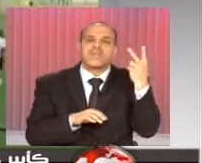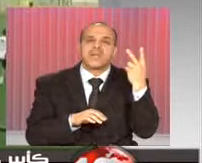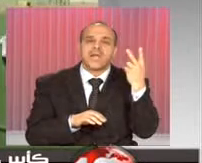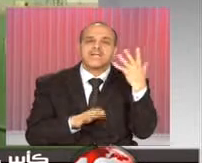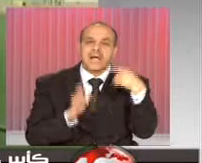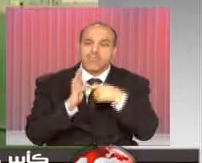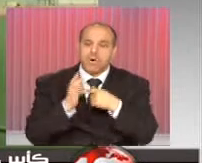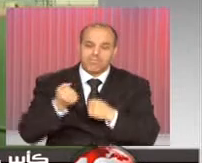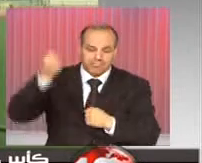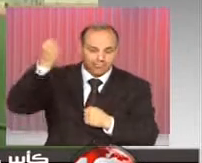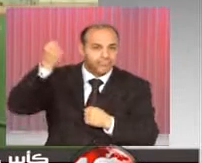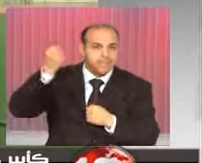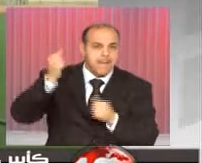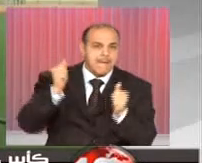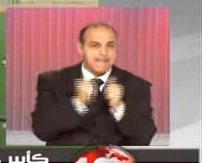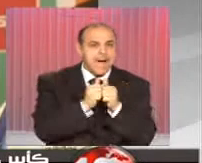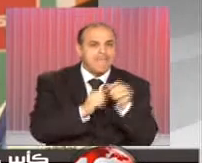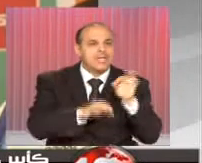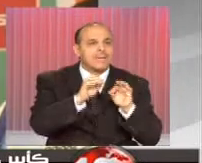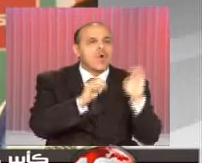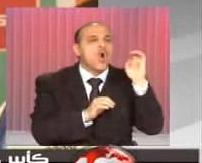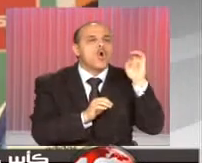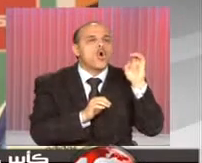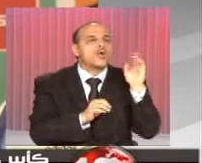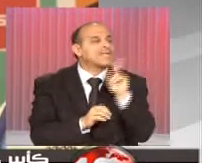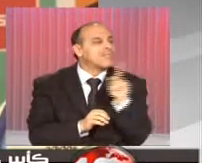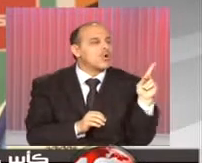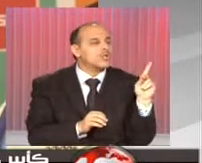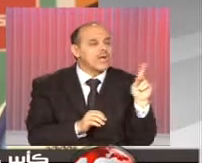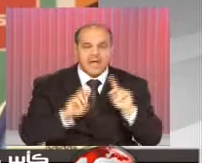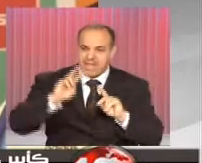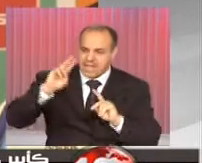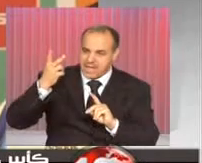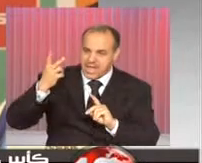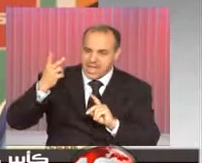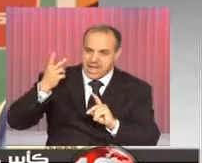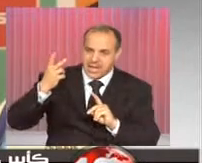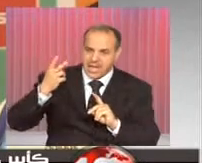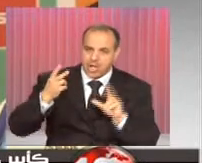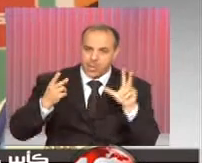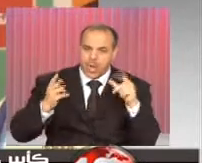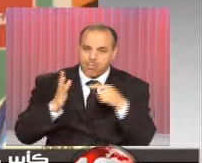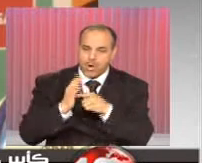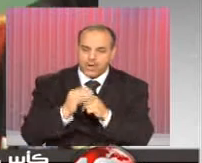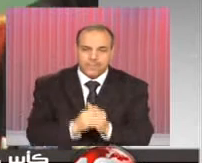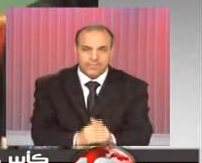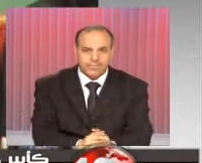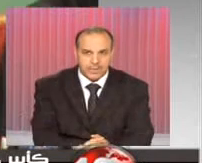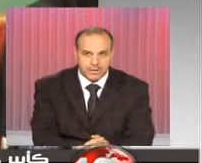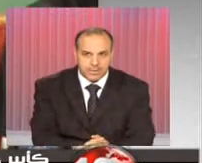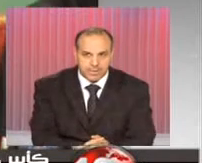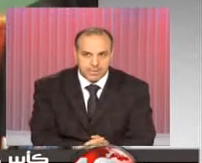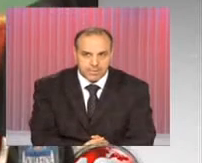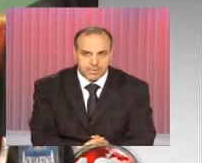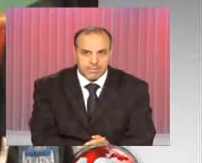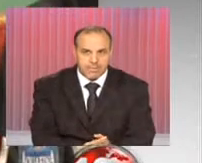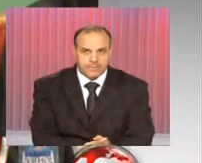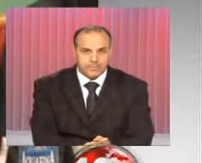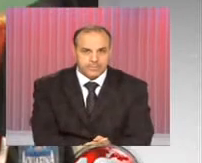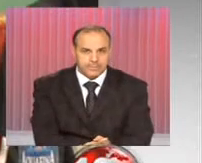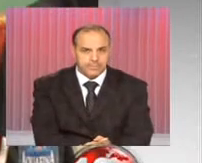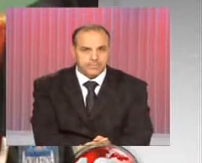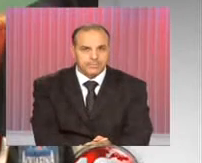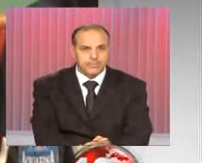بخمس نقاط رفقة منتخب كونغو الديمقراطية المتأهل ثانيا بثلاث نقاط.